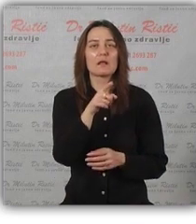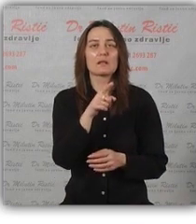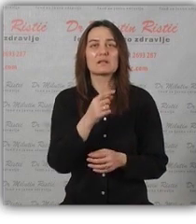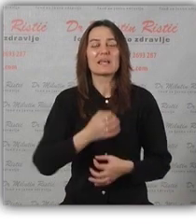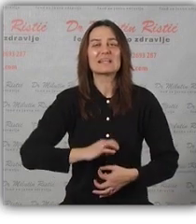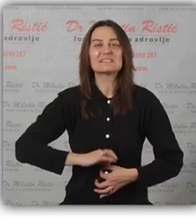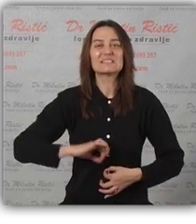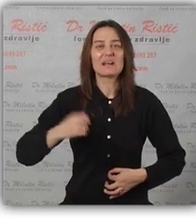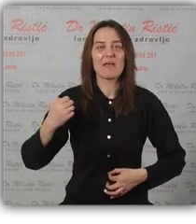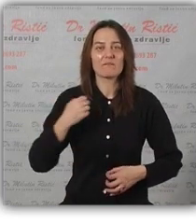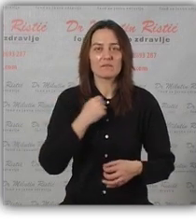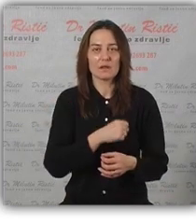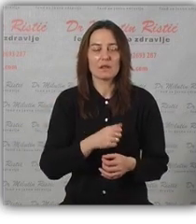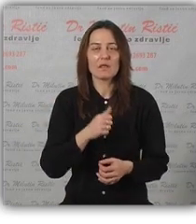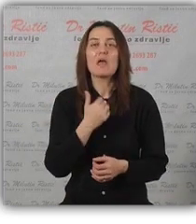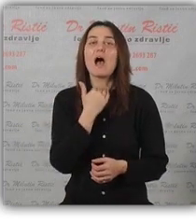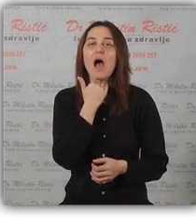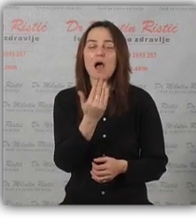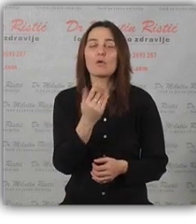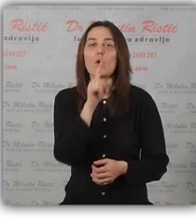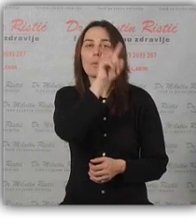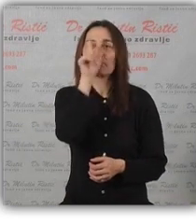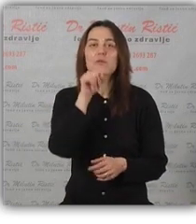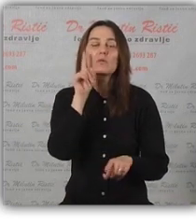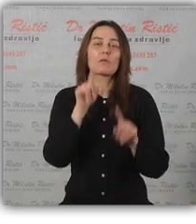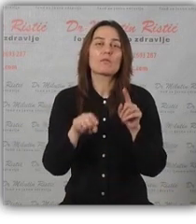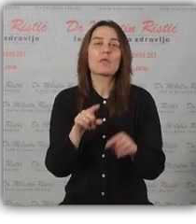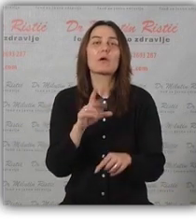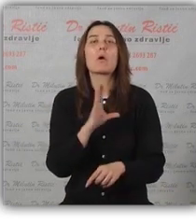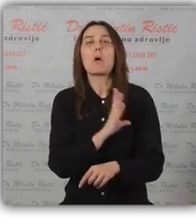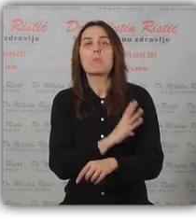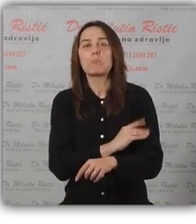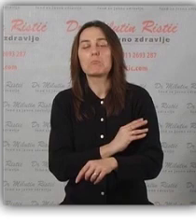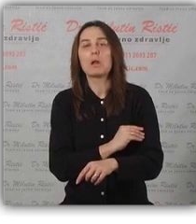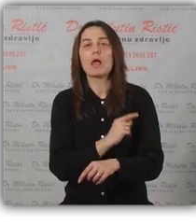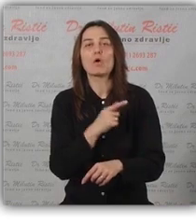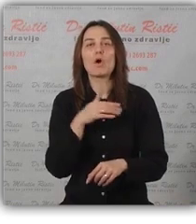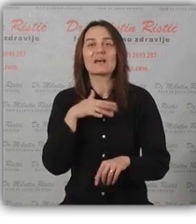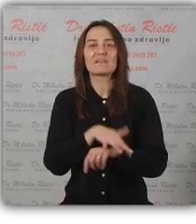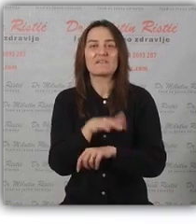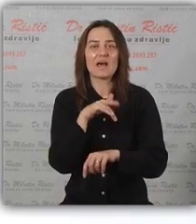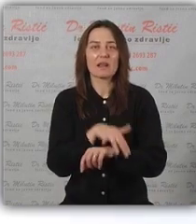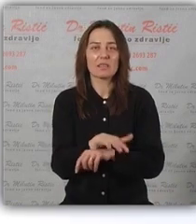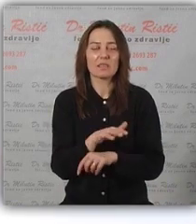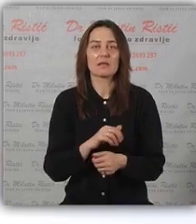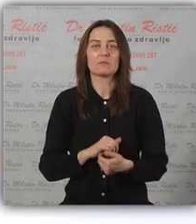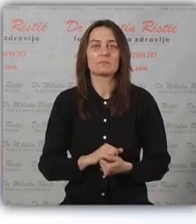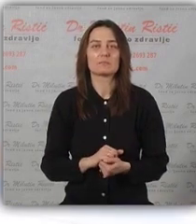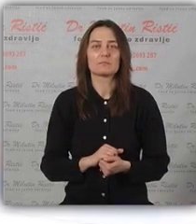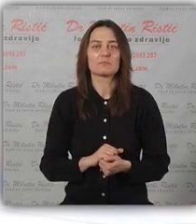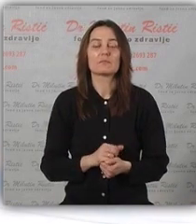smanjen motilitet crevni i ako je u pitanju neko blaže krvarenje.